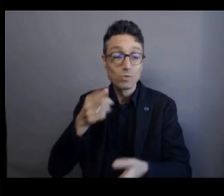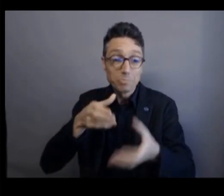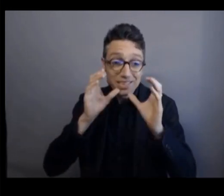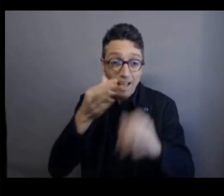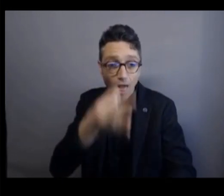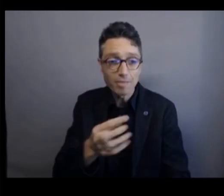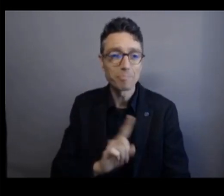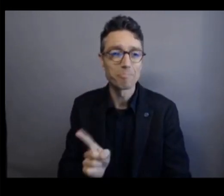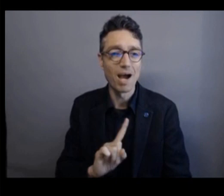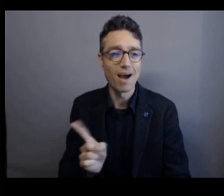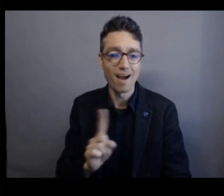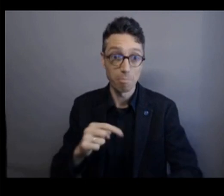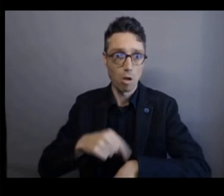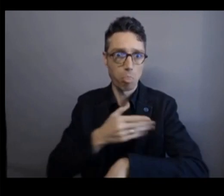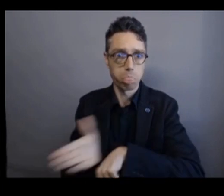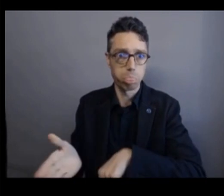handicap